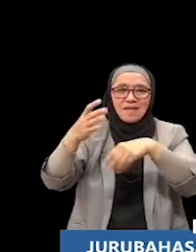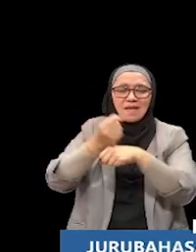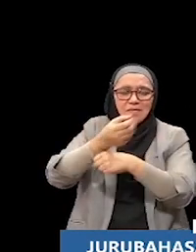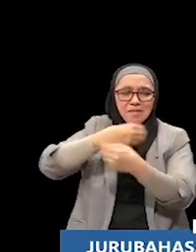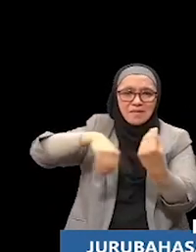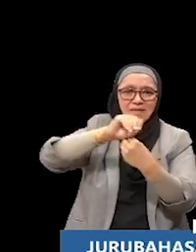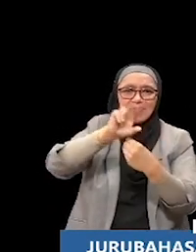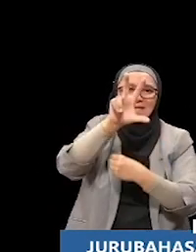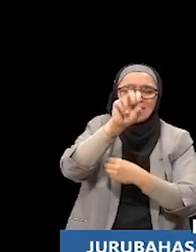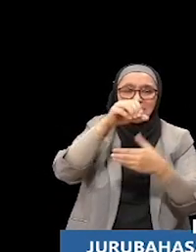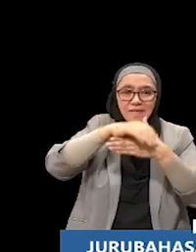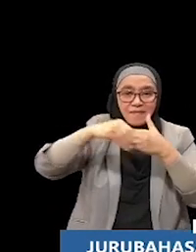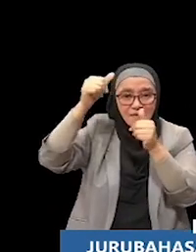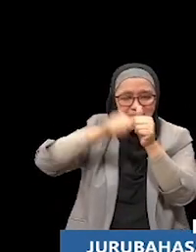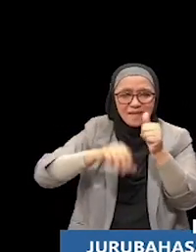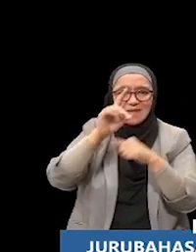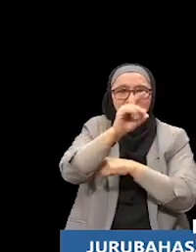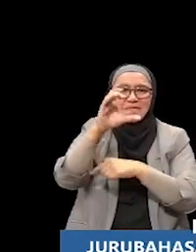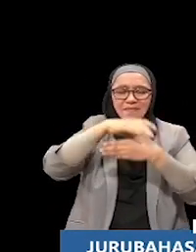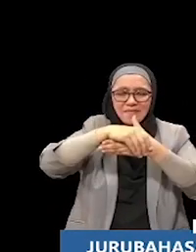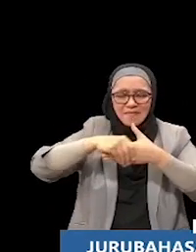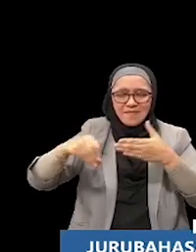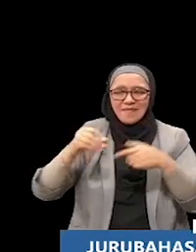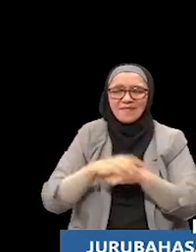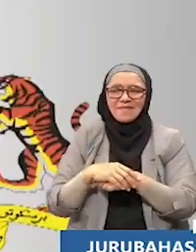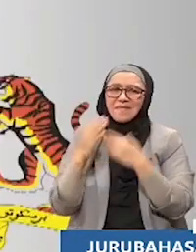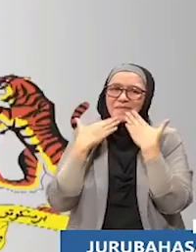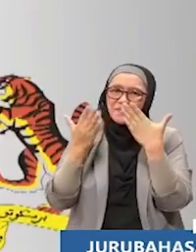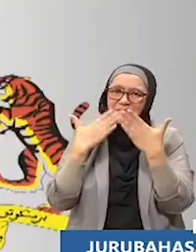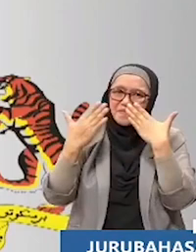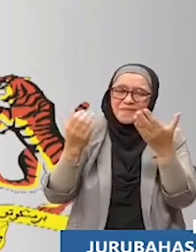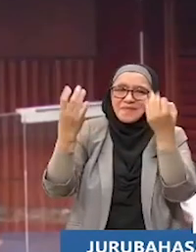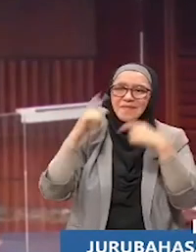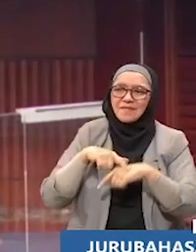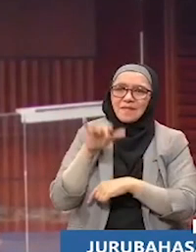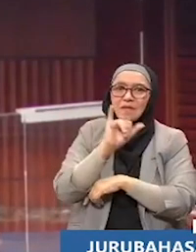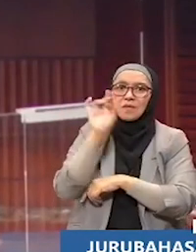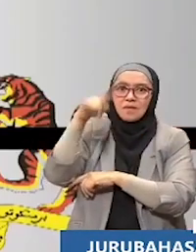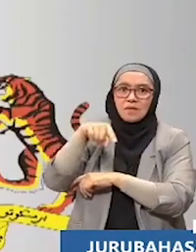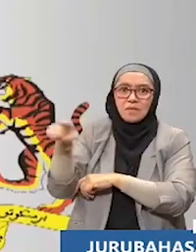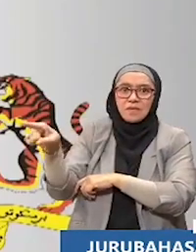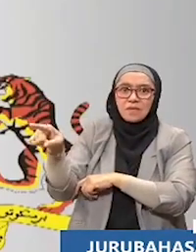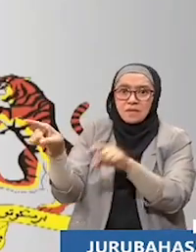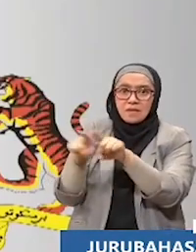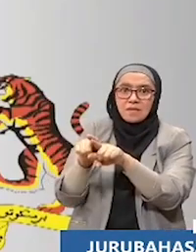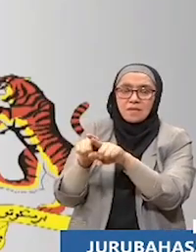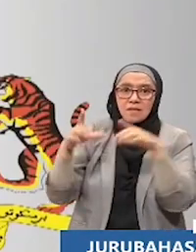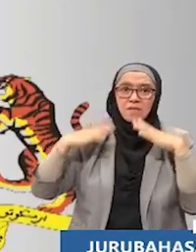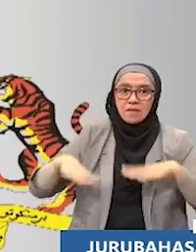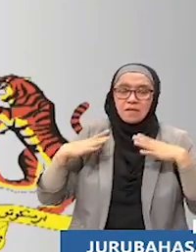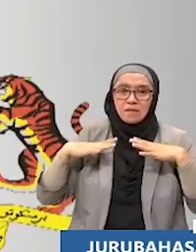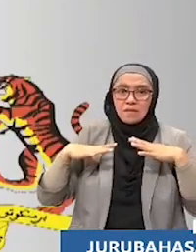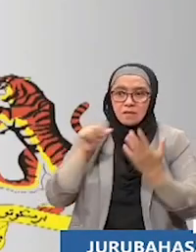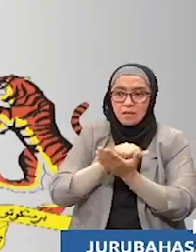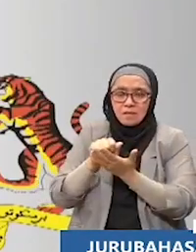setiap RM100 nilainya. Terima kasih banyak-banyak. Tahniah semua. Terima kasih. Dan dipertua pun hari ini pakai batik. Ya. Kita kena puji sama dia. Saya beli di